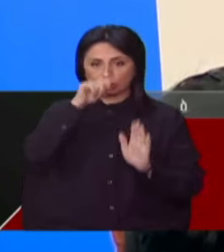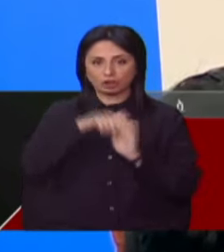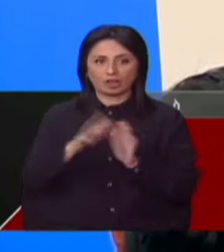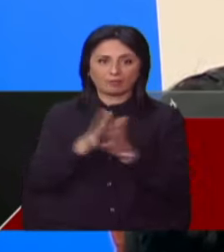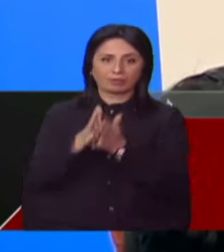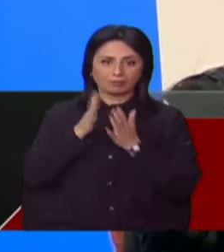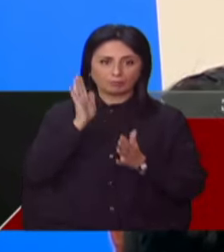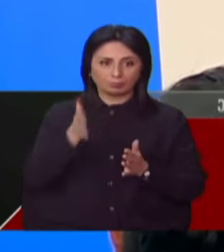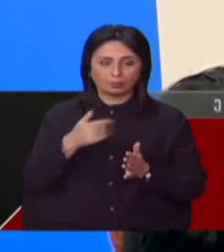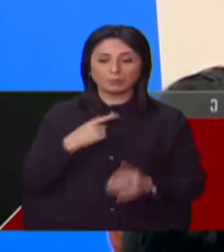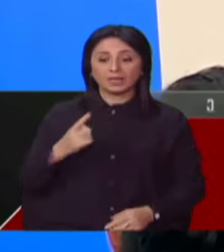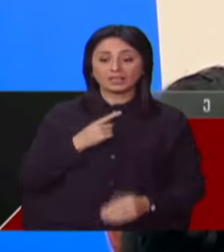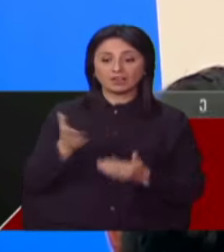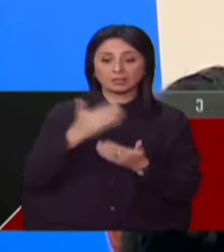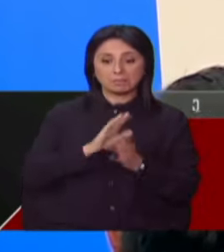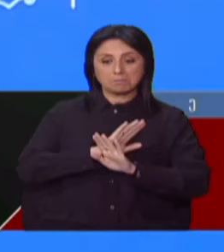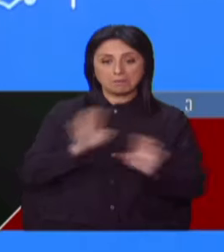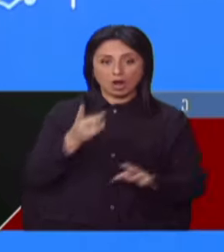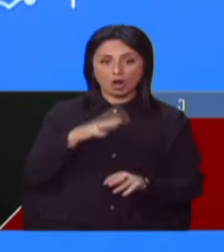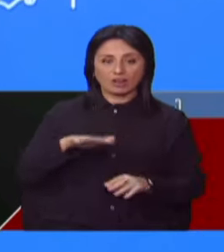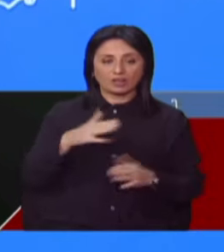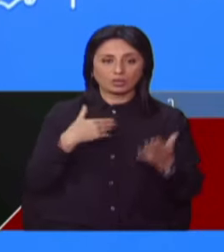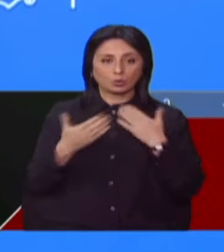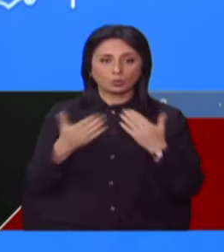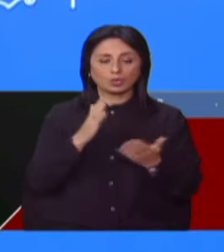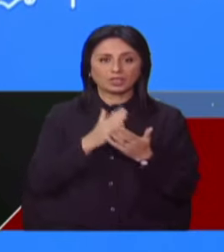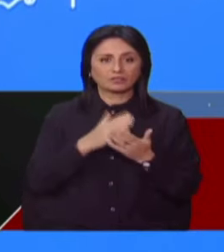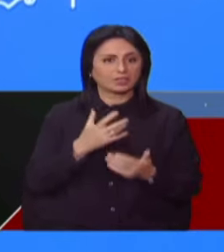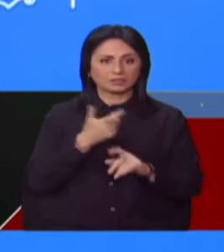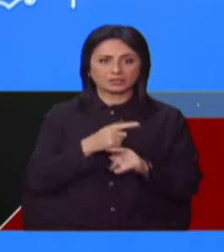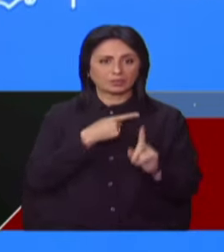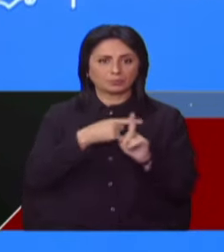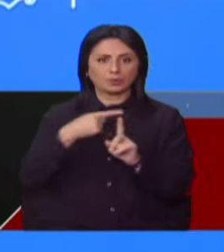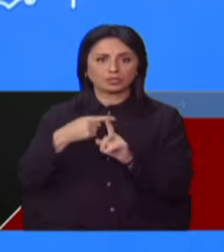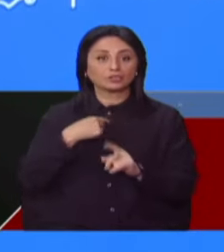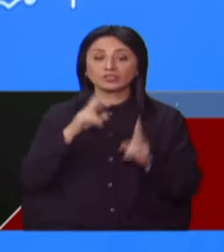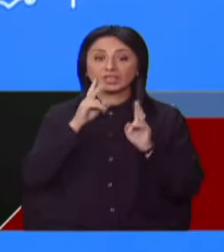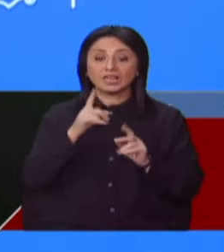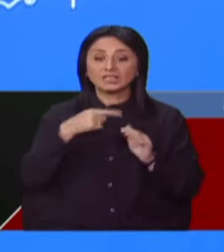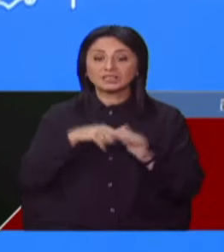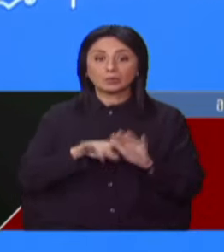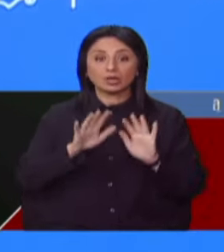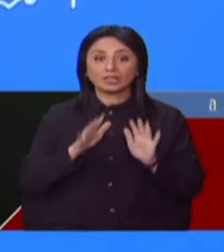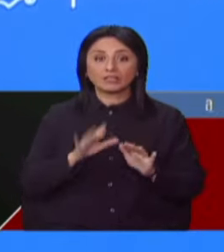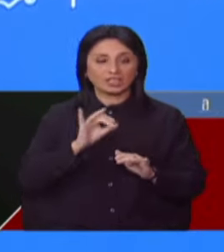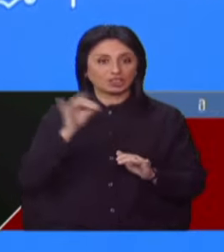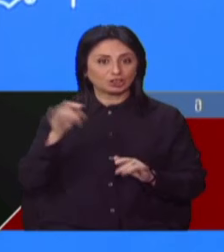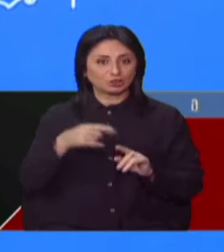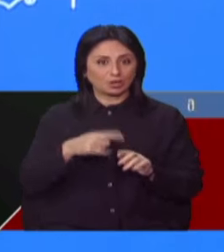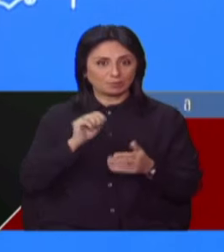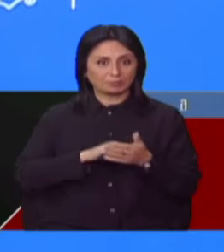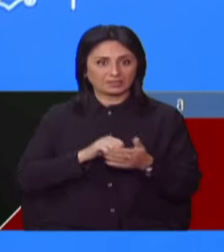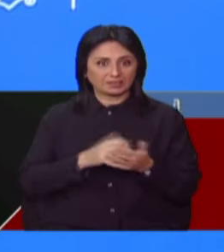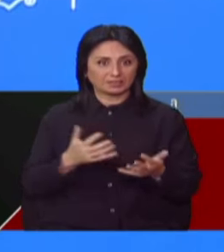მცდელობა დახმული. Ჩვენ დაველოდეთ შედეგებს. Ორ ქვეყანას შორის ურთიერთობა არის სახარბიელო და პოზიტიური. Ჩვენ არ ვიცით რის გამო ხდება ეს. ისტორია იქნება ამის